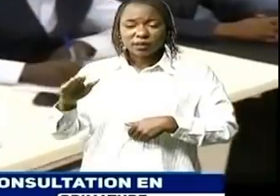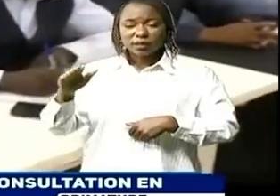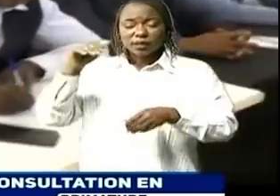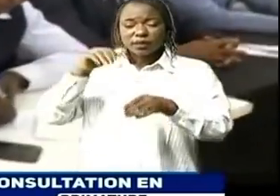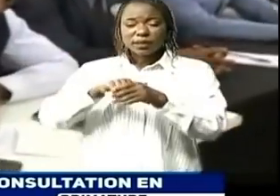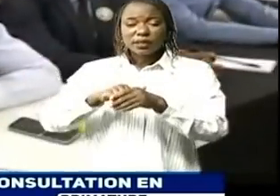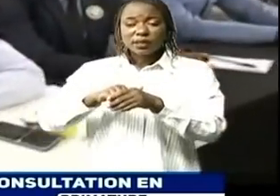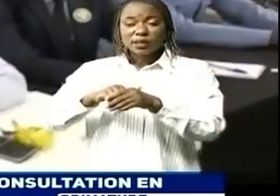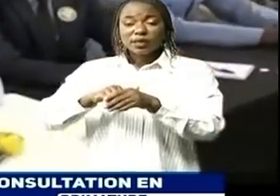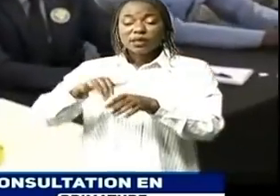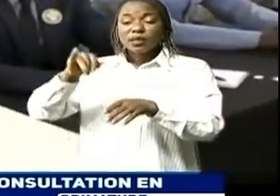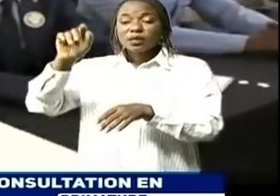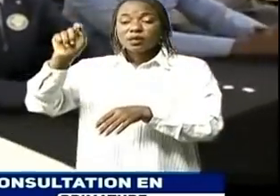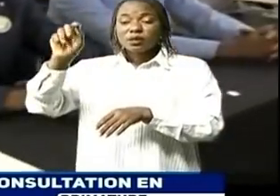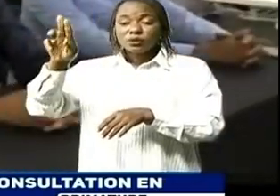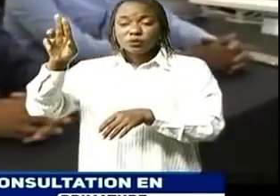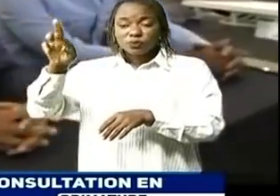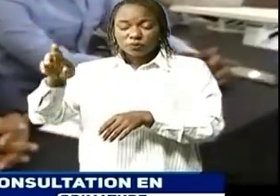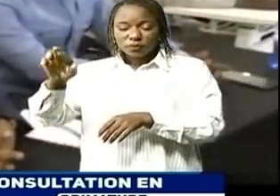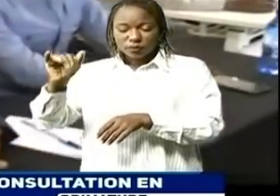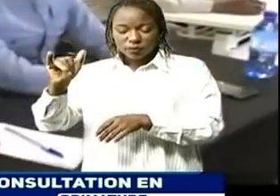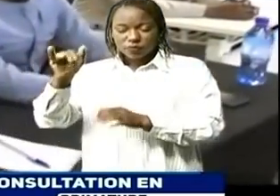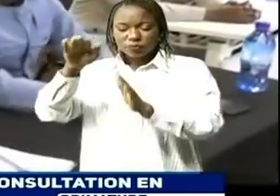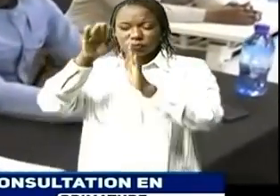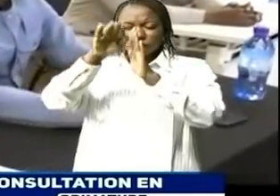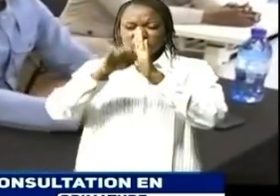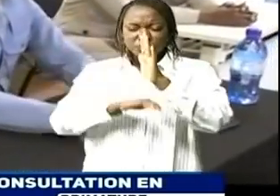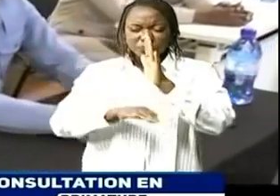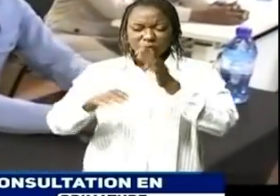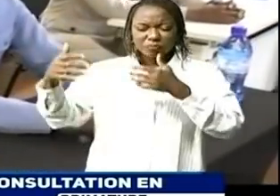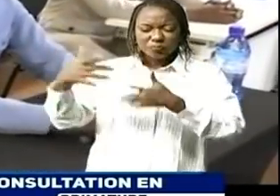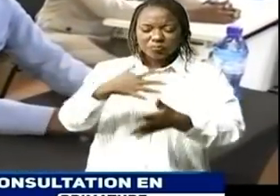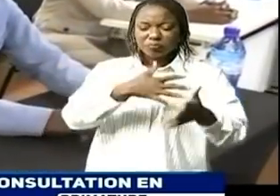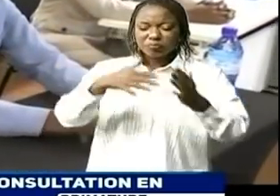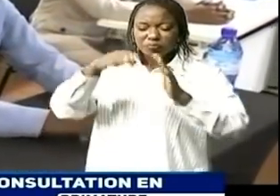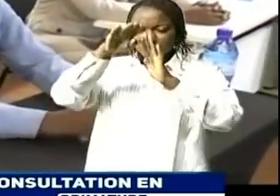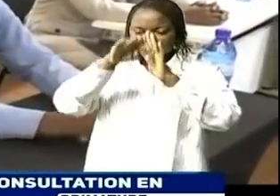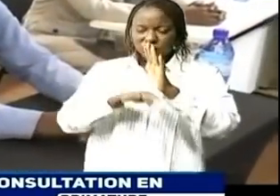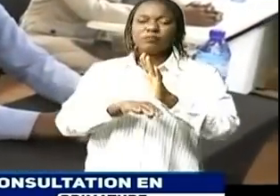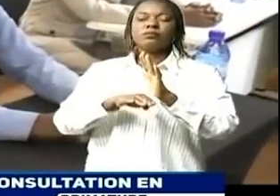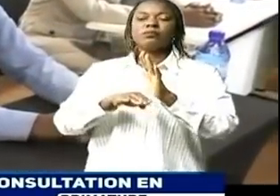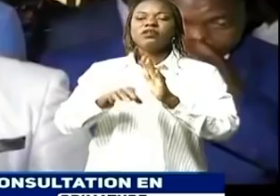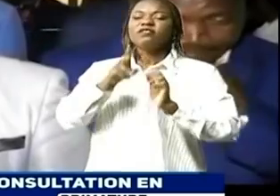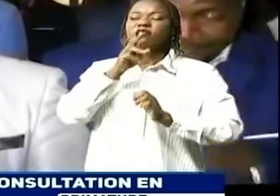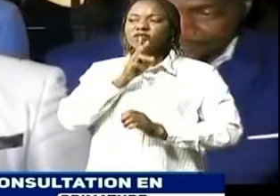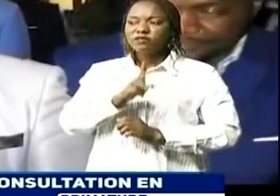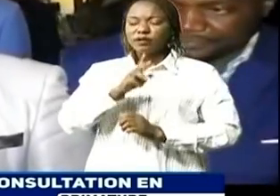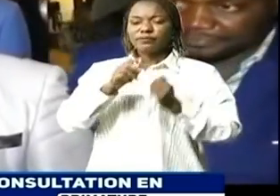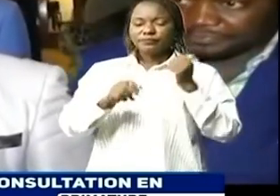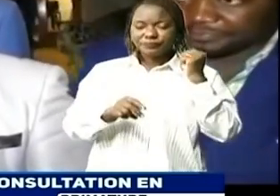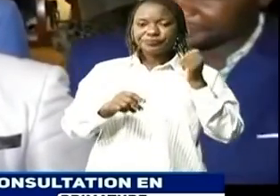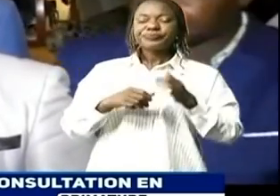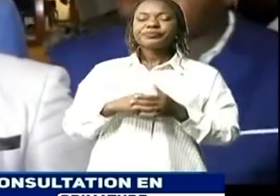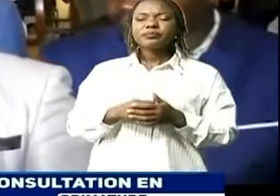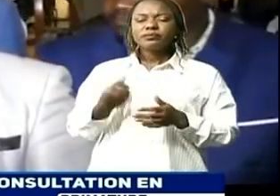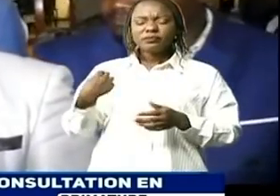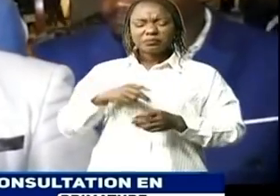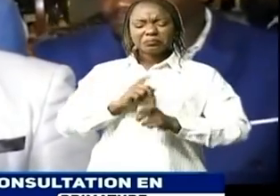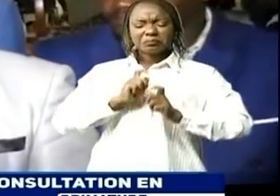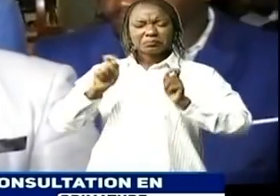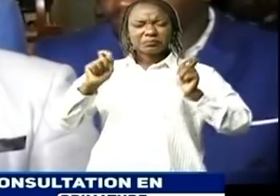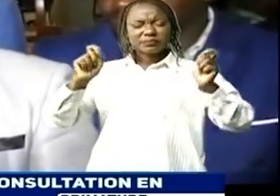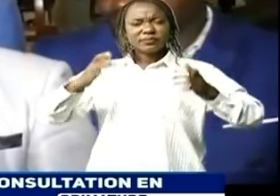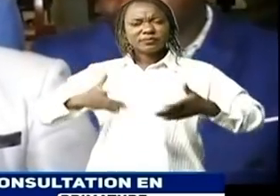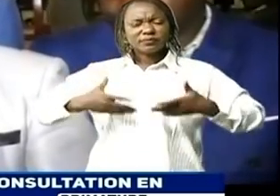de l'Ituri qui a permis la réduction des actes de barbarie commis par les groupes armés. Nous avons été très contents de